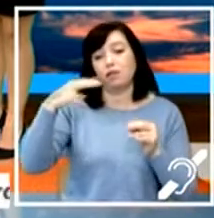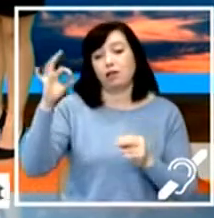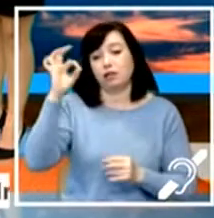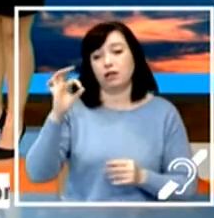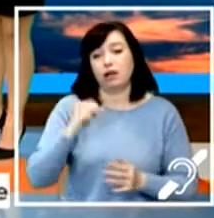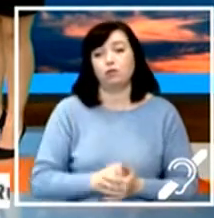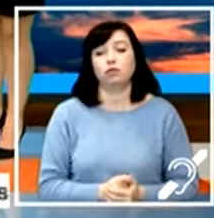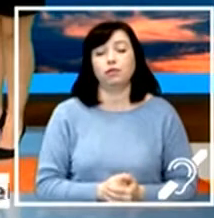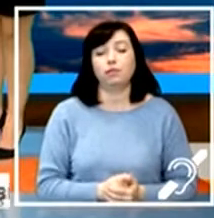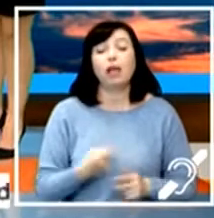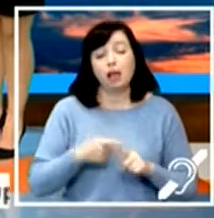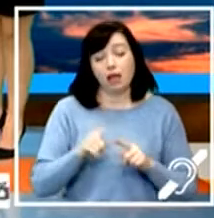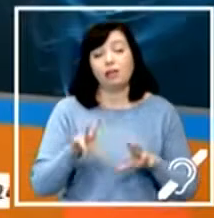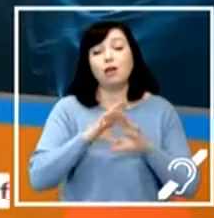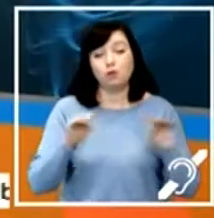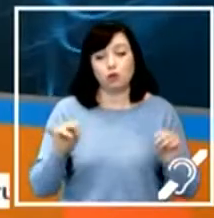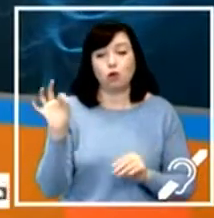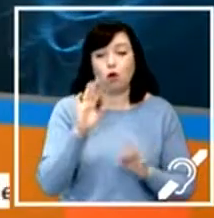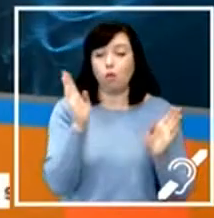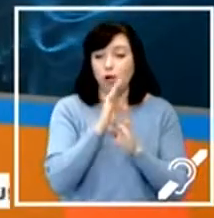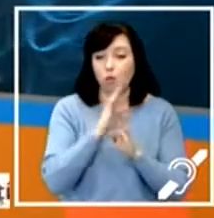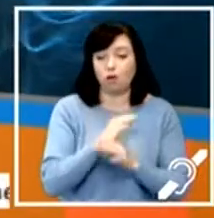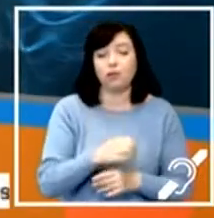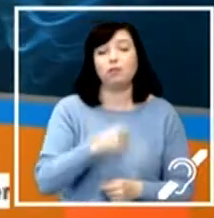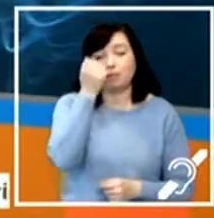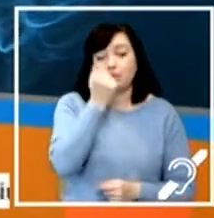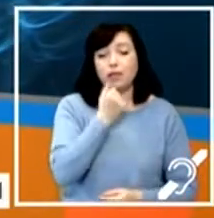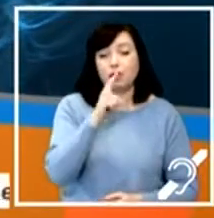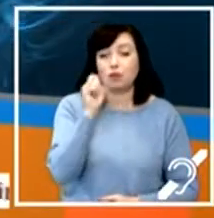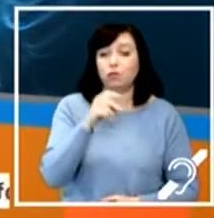grade. Acestea au fost informațiile despre vreme. Sunt Florina